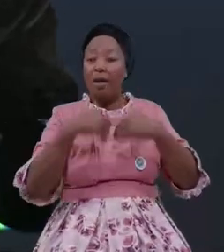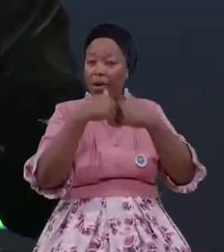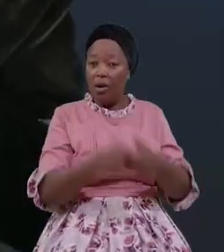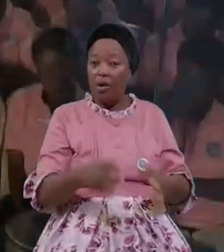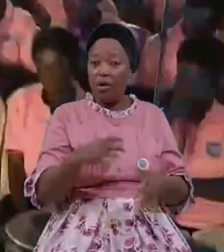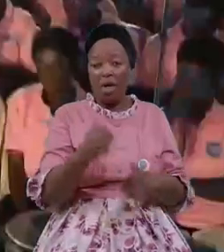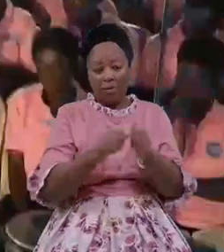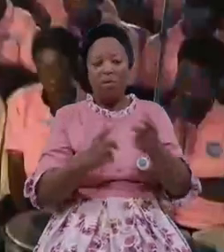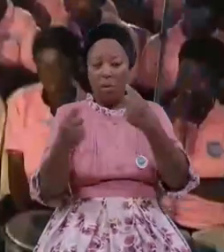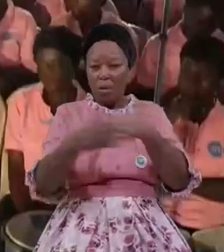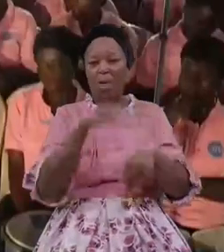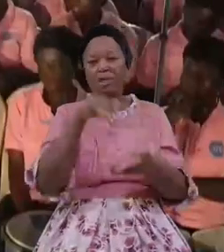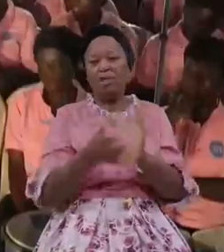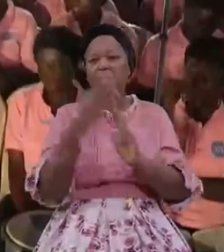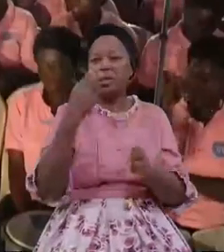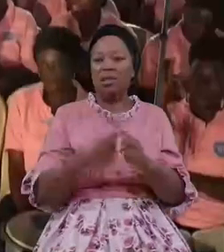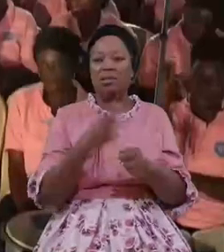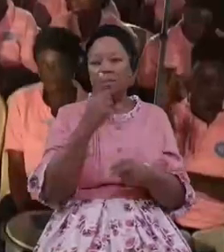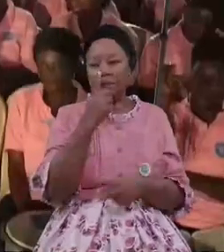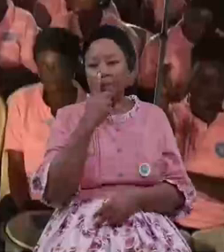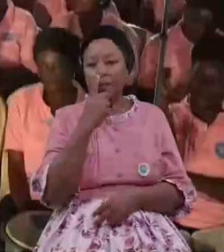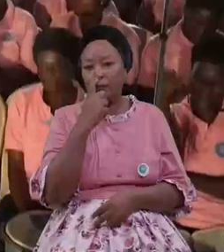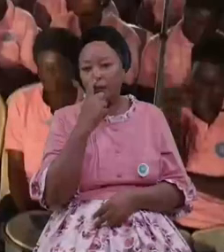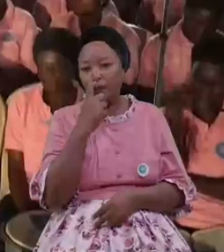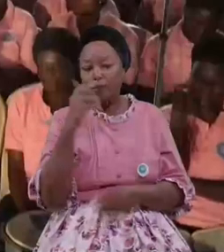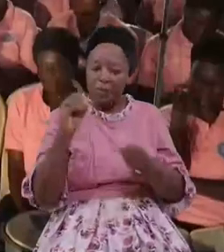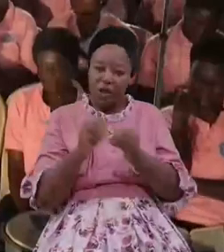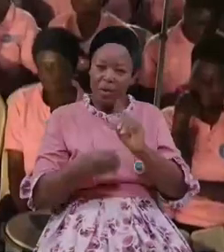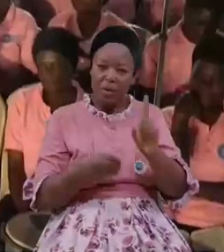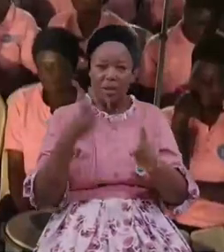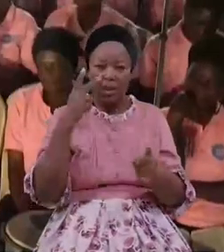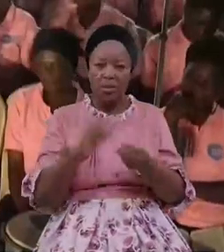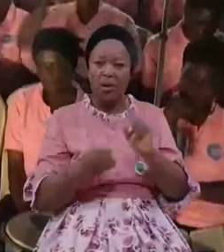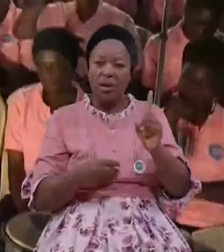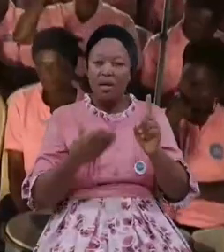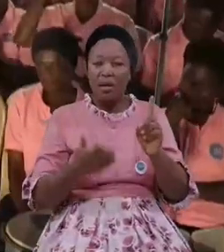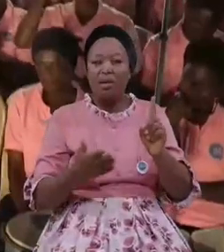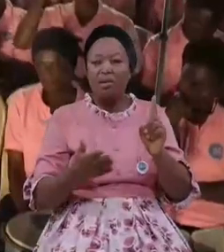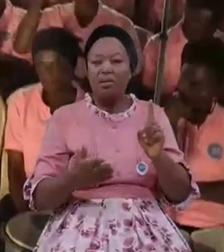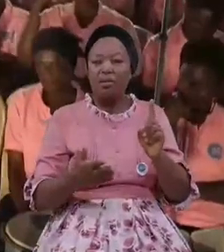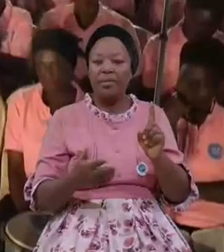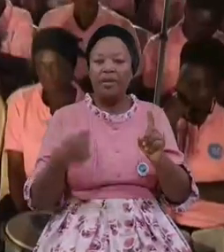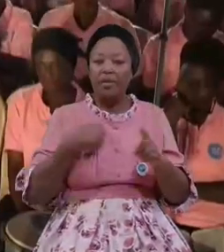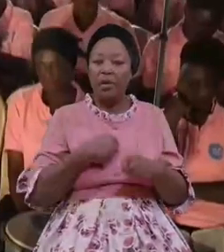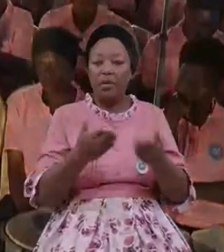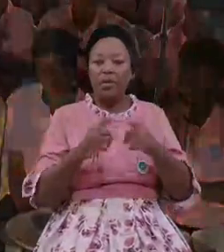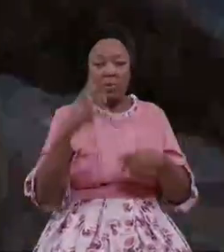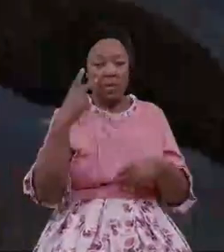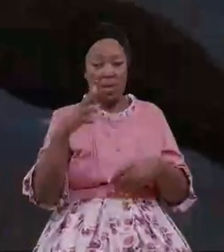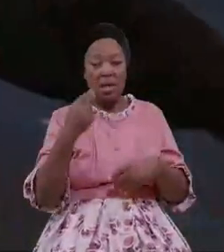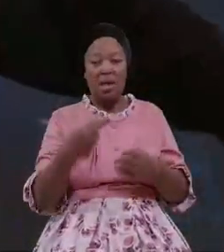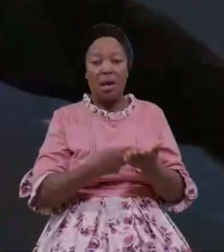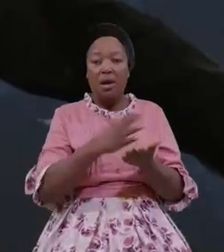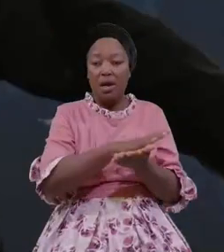tout espoir que vous auriez perdu reviendra nous allons à la première partie premier point nous allons